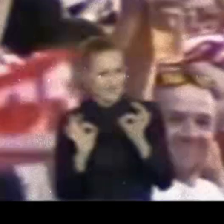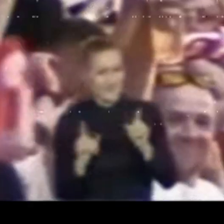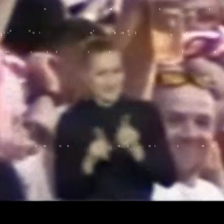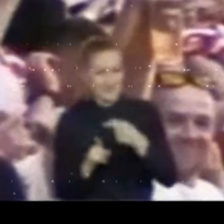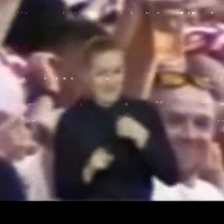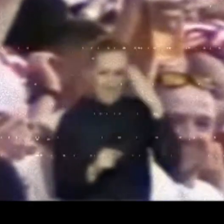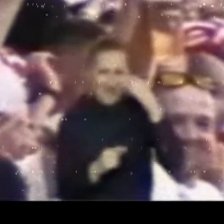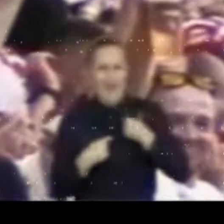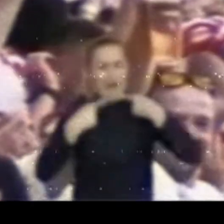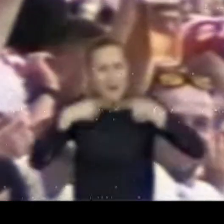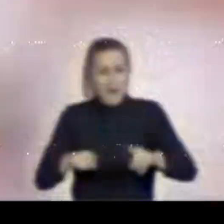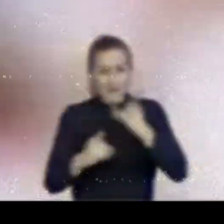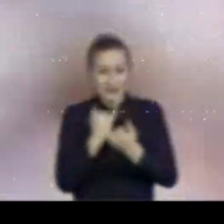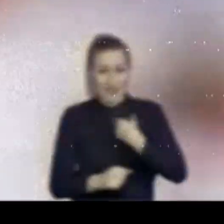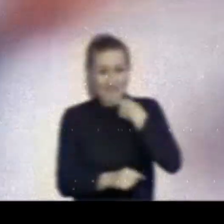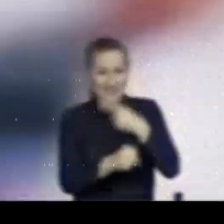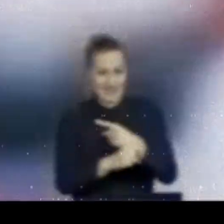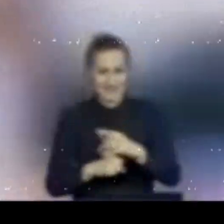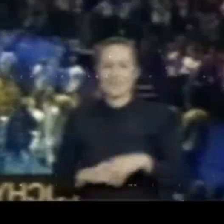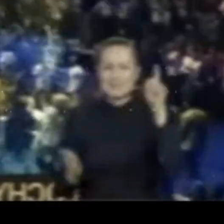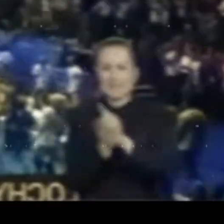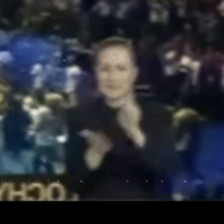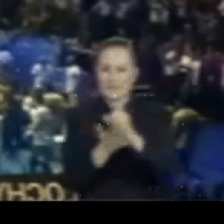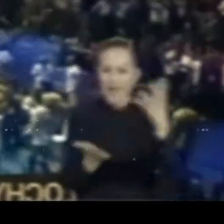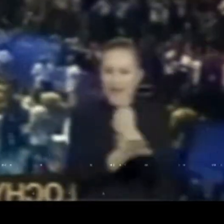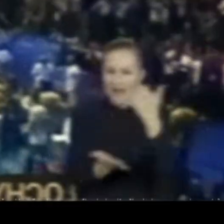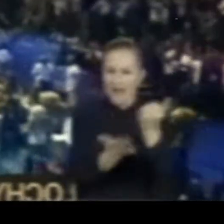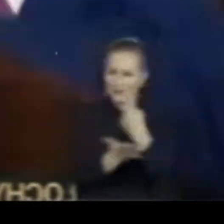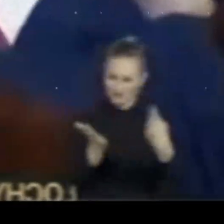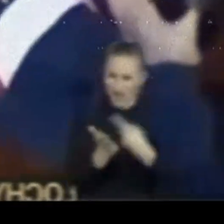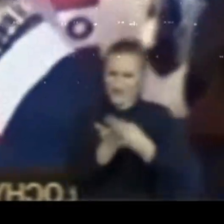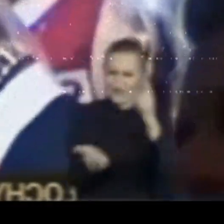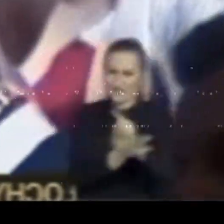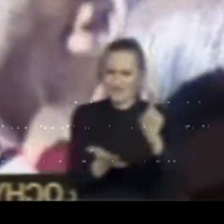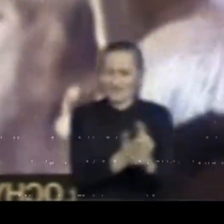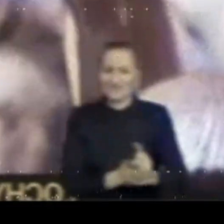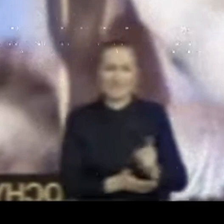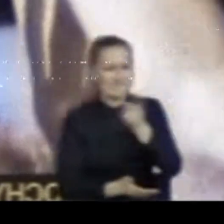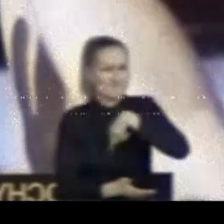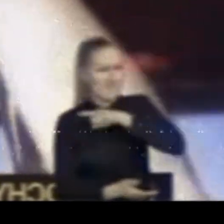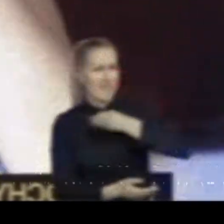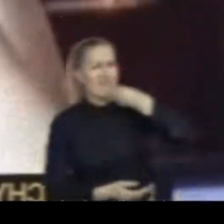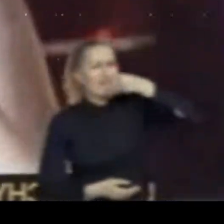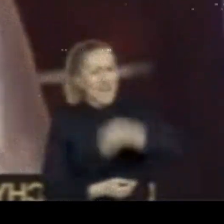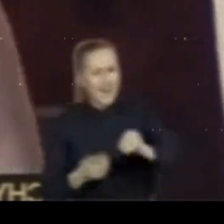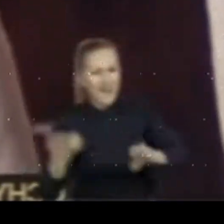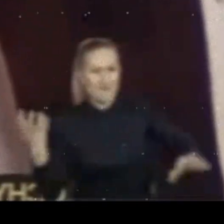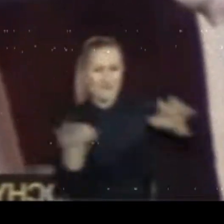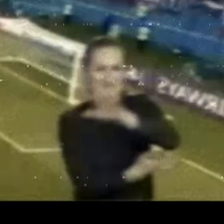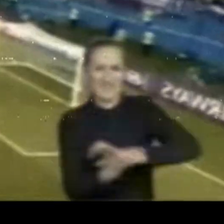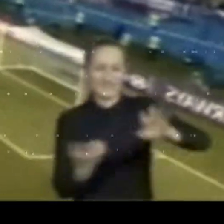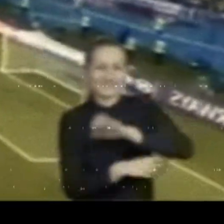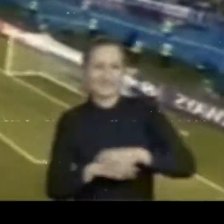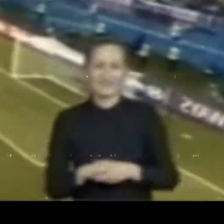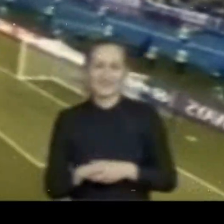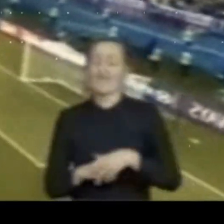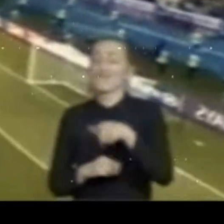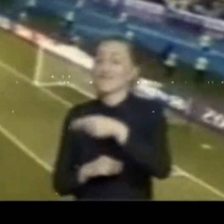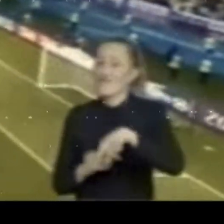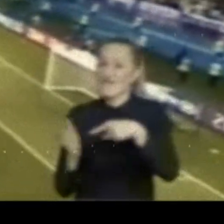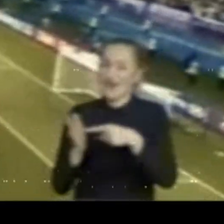potem bierze odpowiedzialność za decyzję. Jakie to są chwile! Jesteśmy najlepsi na świecie!